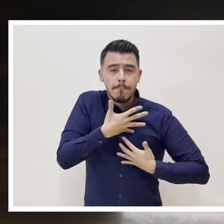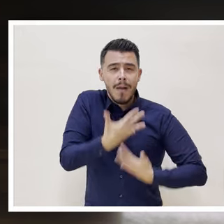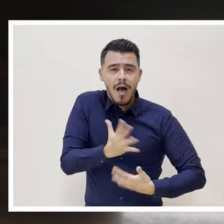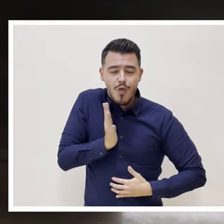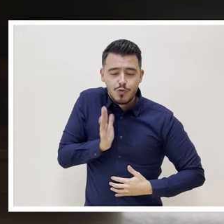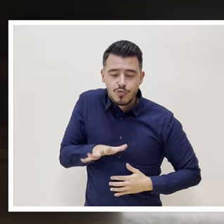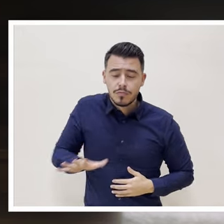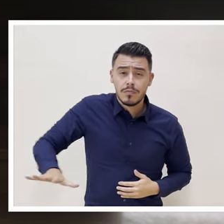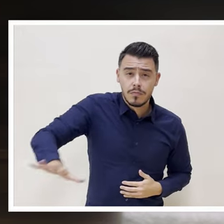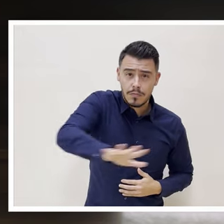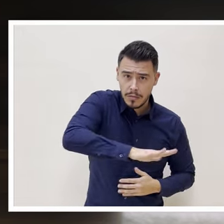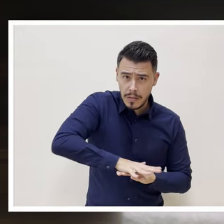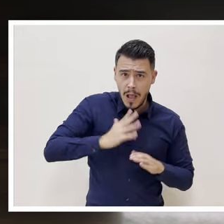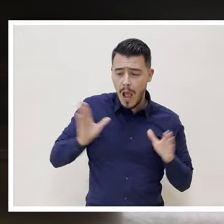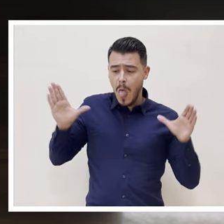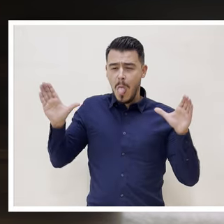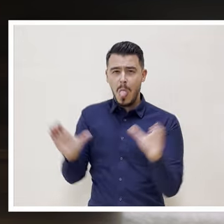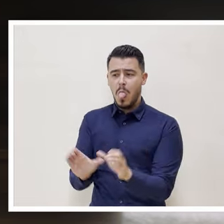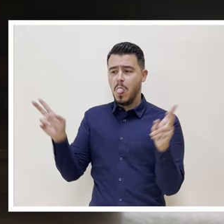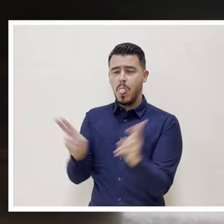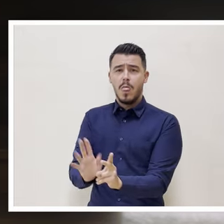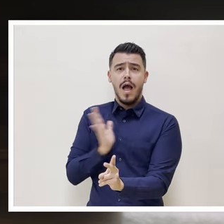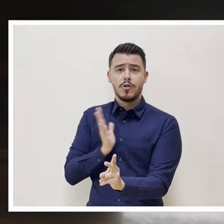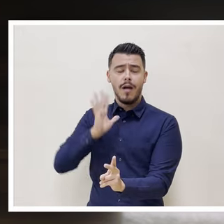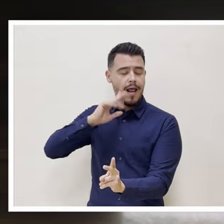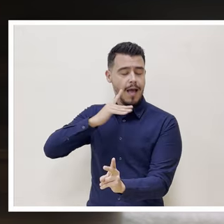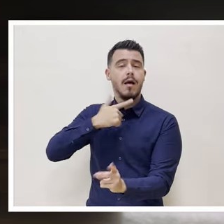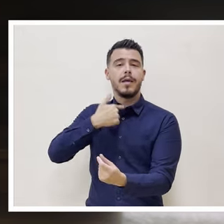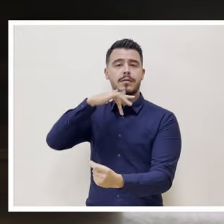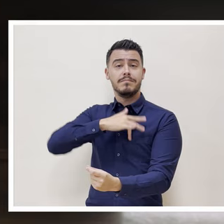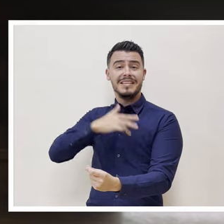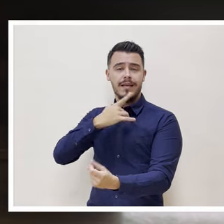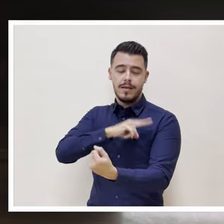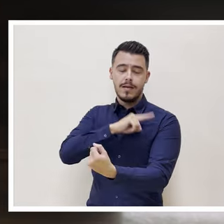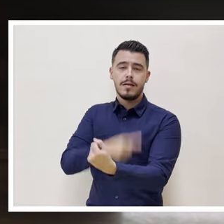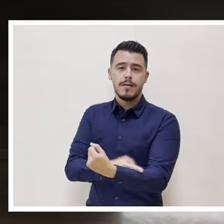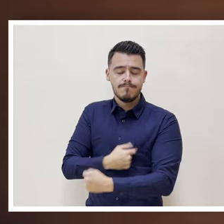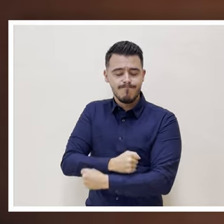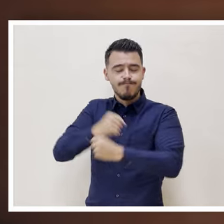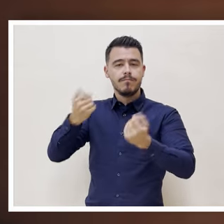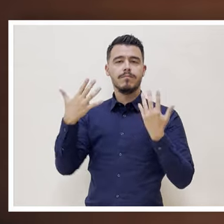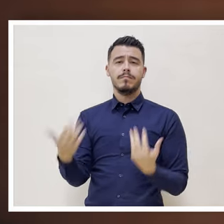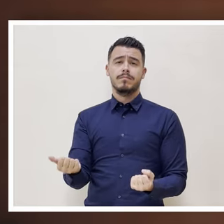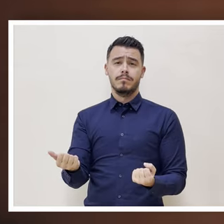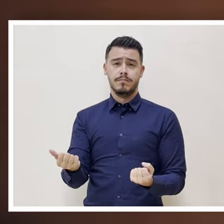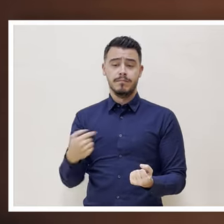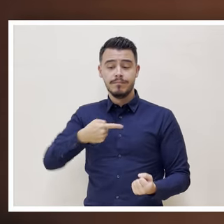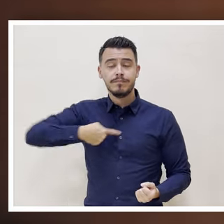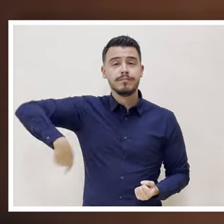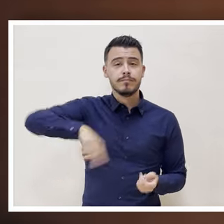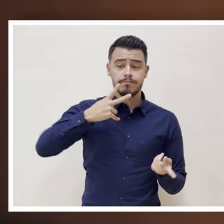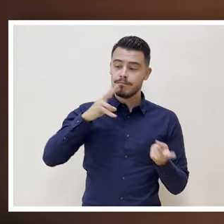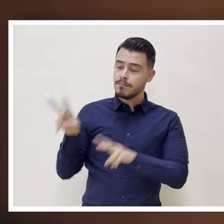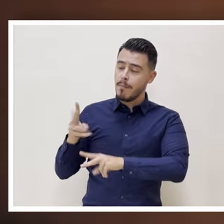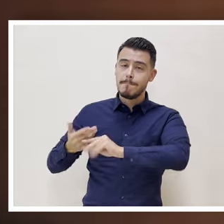ξεδιπλώνεται το πάθος ενός λαού μικρού που κρύβει ωστόσο αστήρευτη δύναμη στην ψυχή του. Ενός λαού που